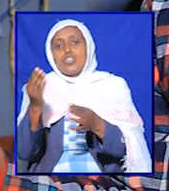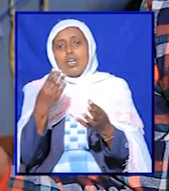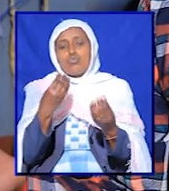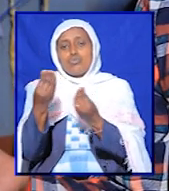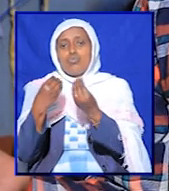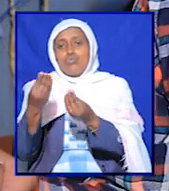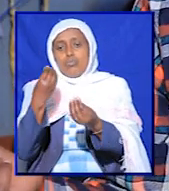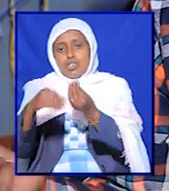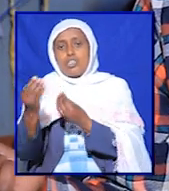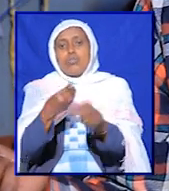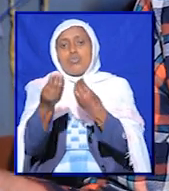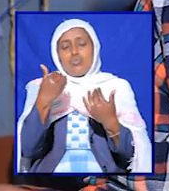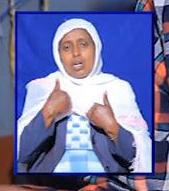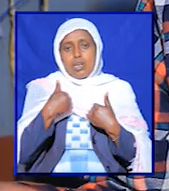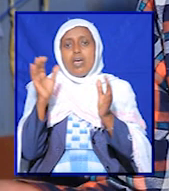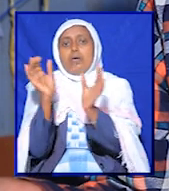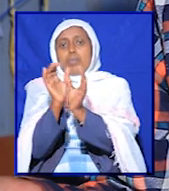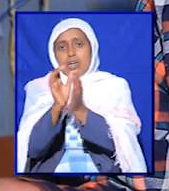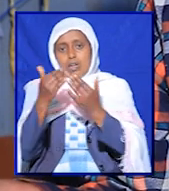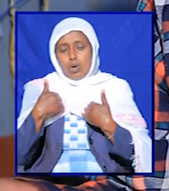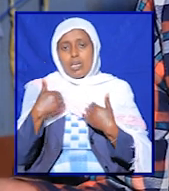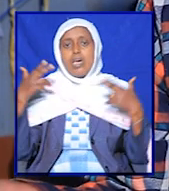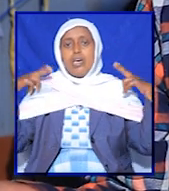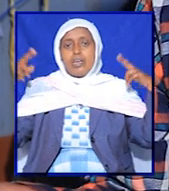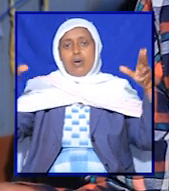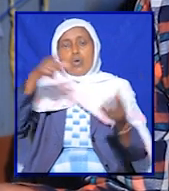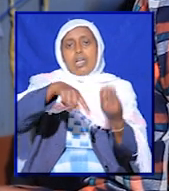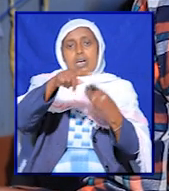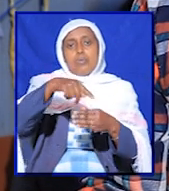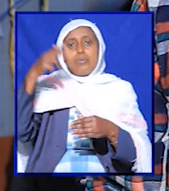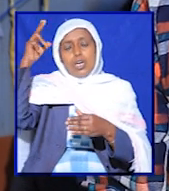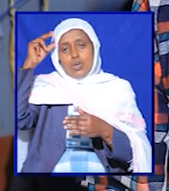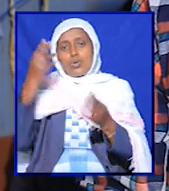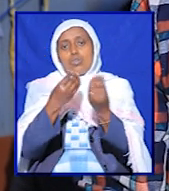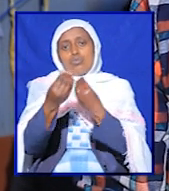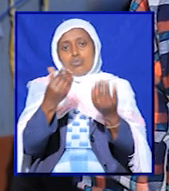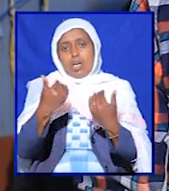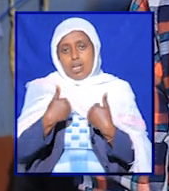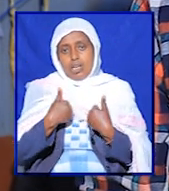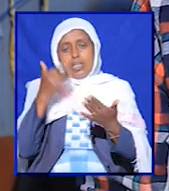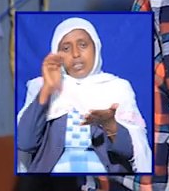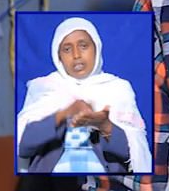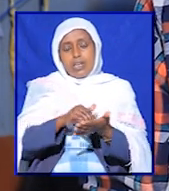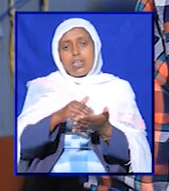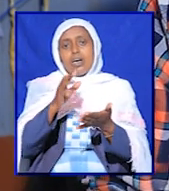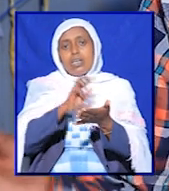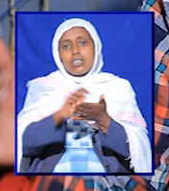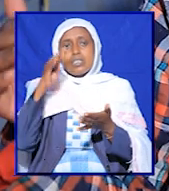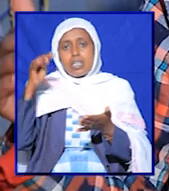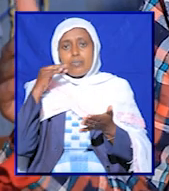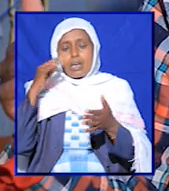አለን መርካቶ አለን ሯጌላ አካባቢ ጎርጊስ ሱቅ አለን እንደገና ቅድስተ